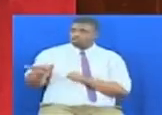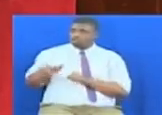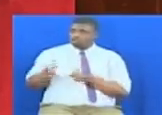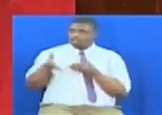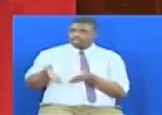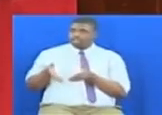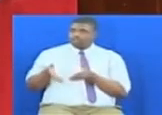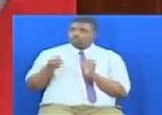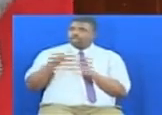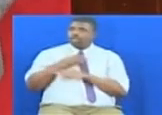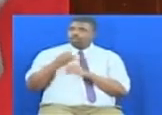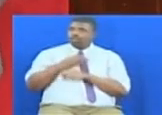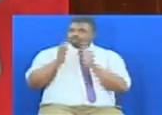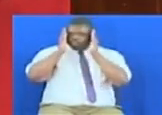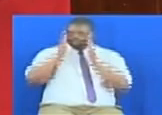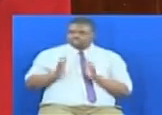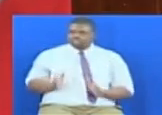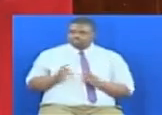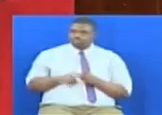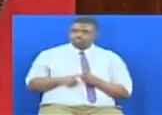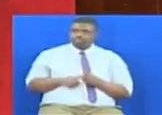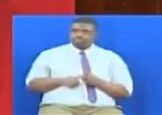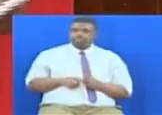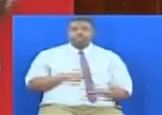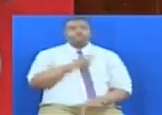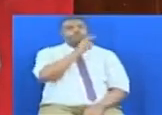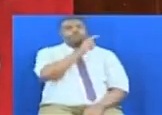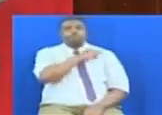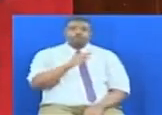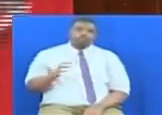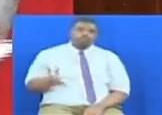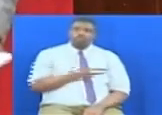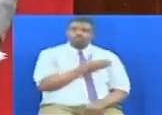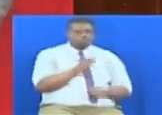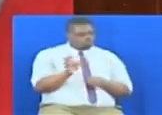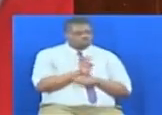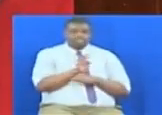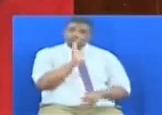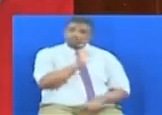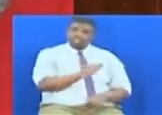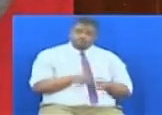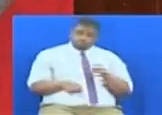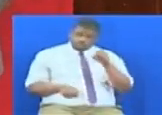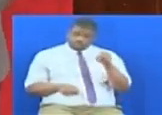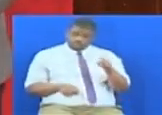eti mheshimiwa Mboye ameondolewa walinzi wake. Wale wale system.